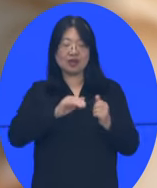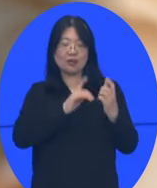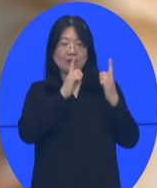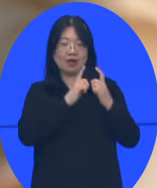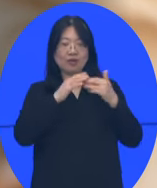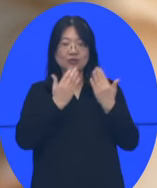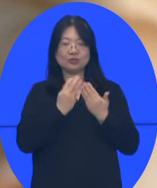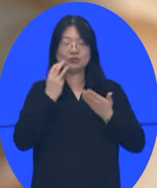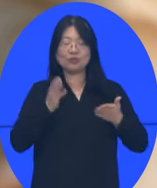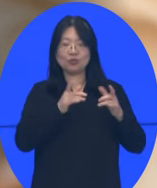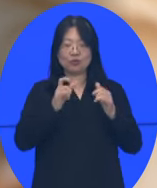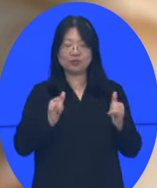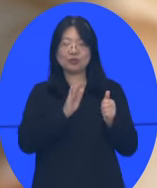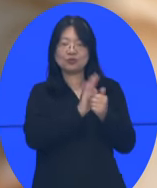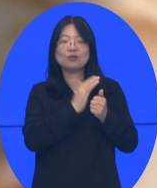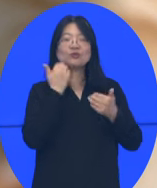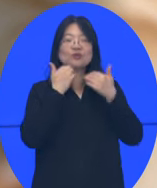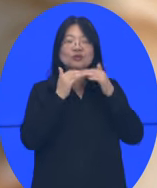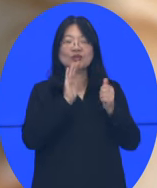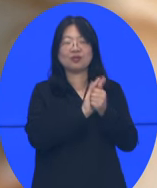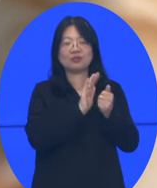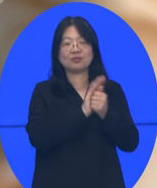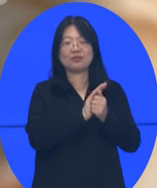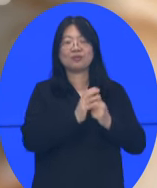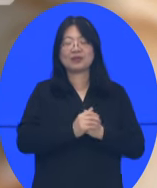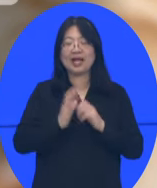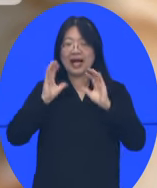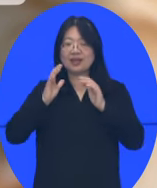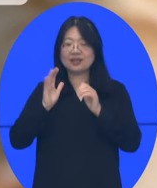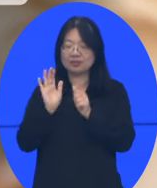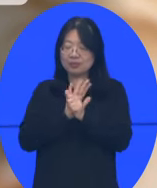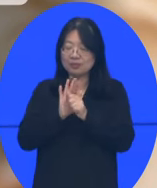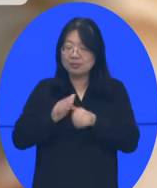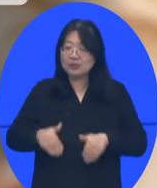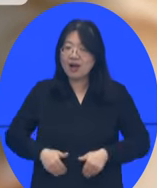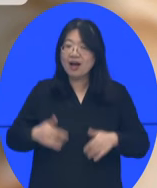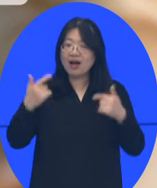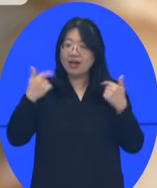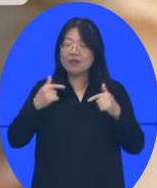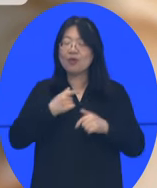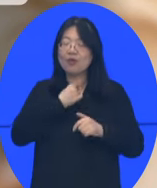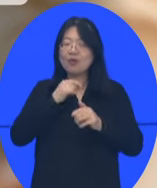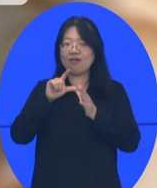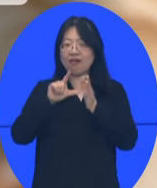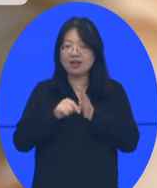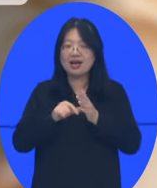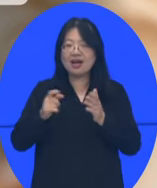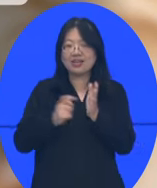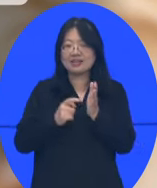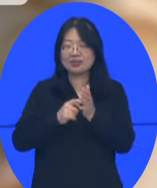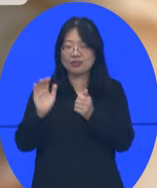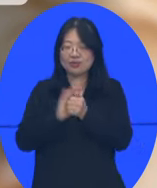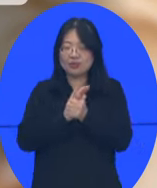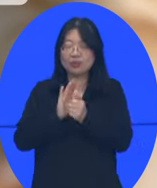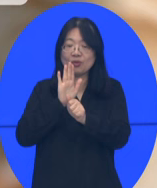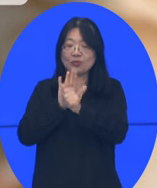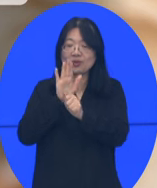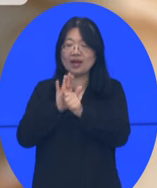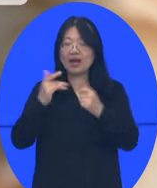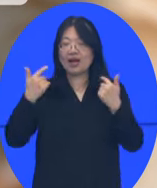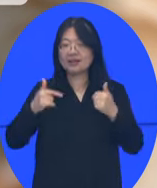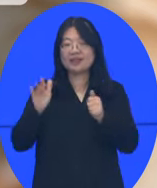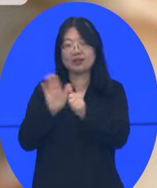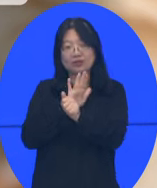모든 도민을 지원하는 누구나 돌봄이 돌봄이 필요한 가정엔 언제라도 원하는 시간에 긴급돌봄을 지원하는